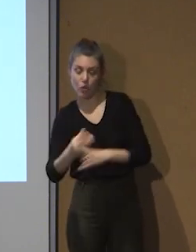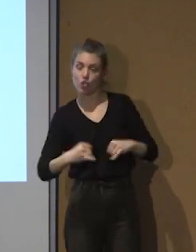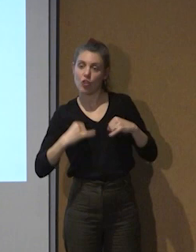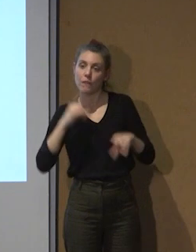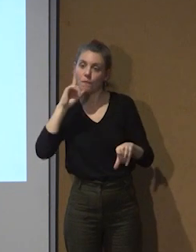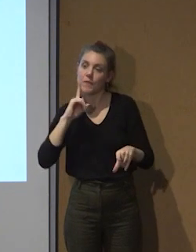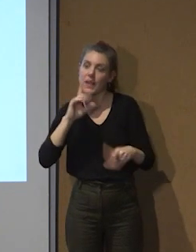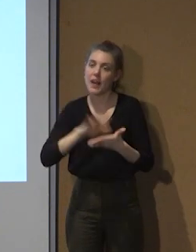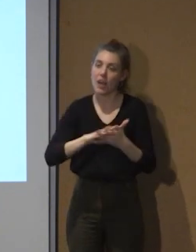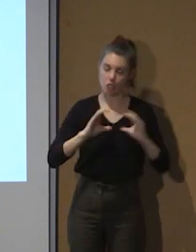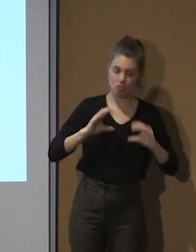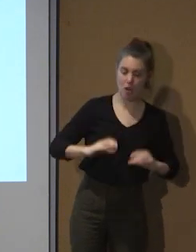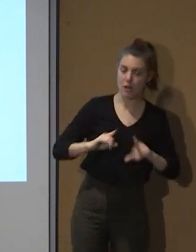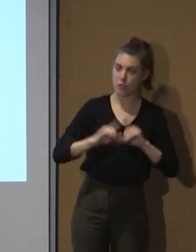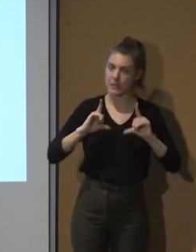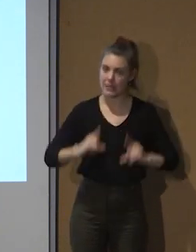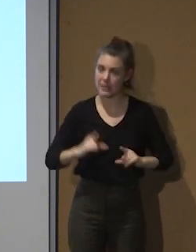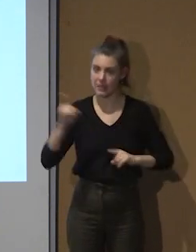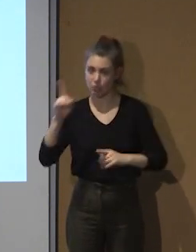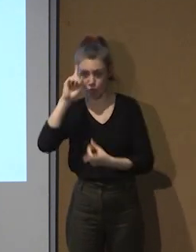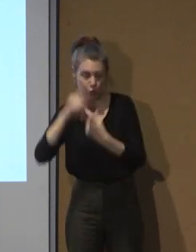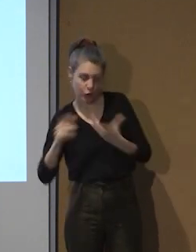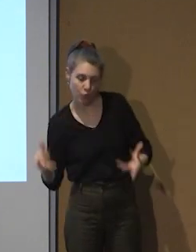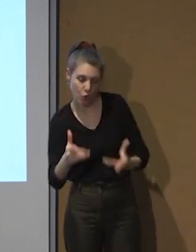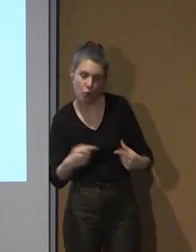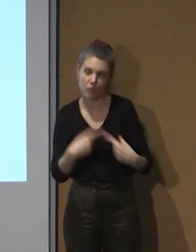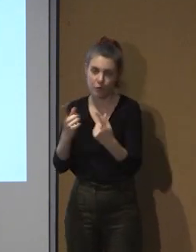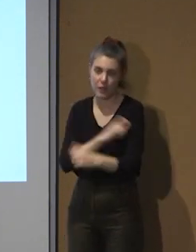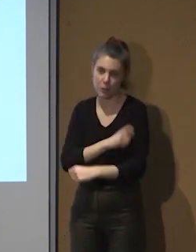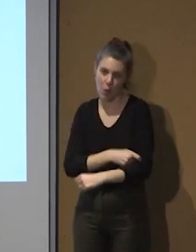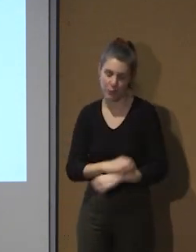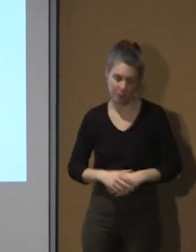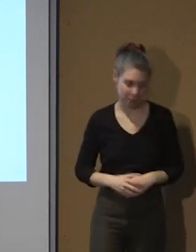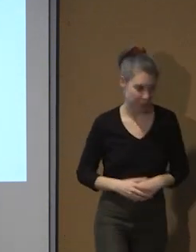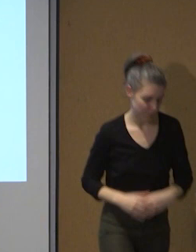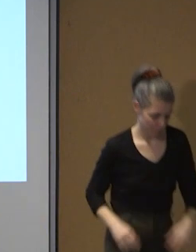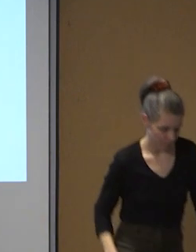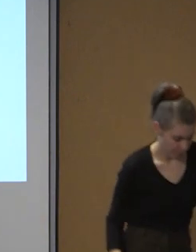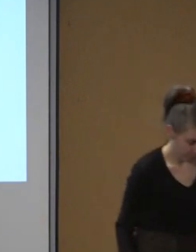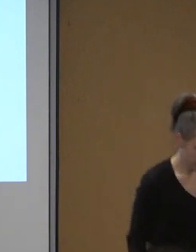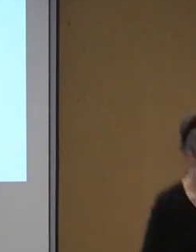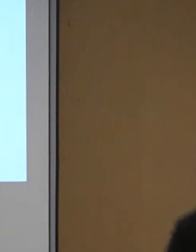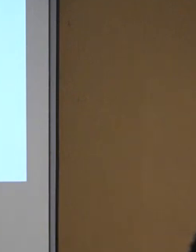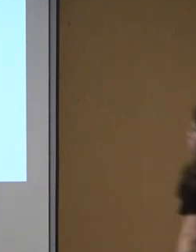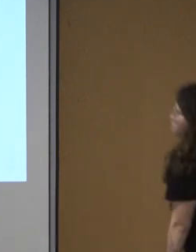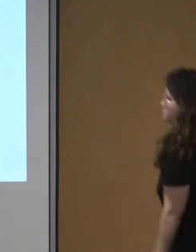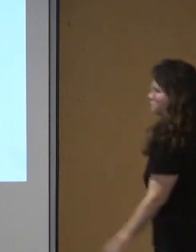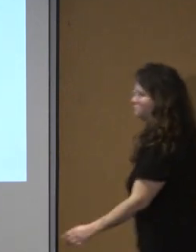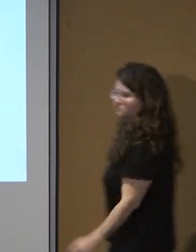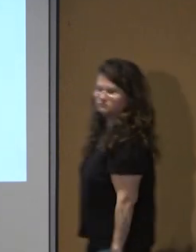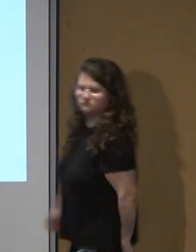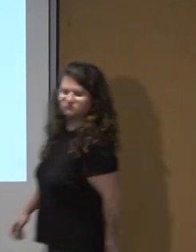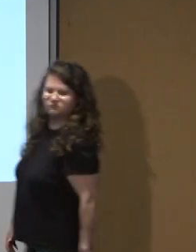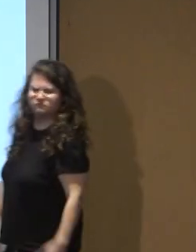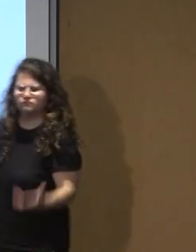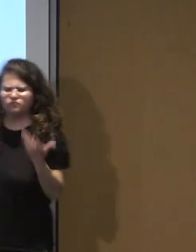lycée à exercer une activité physique. Il y a beaucoup d'actions qui sont réalisées. La